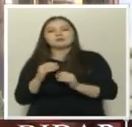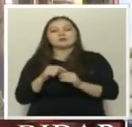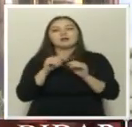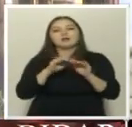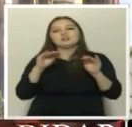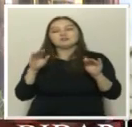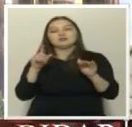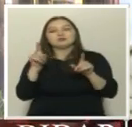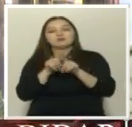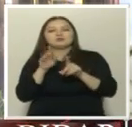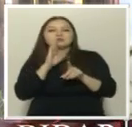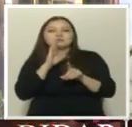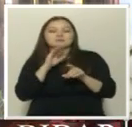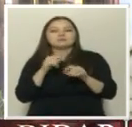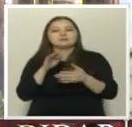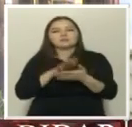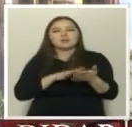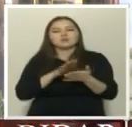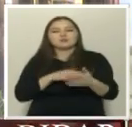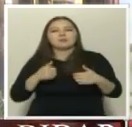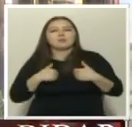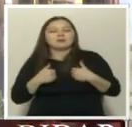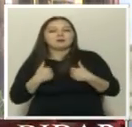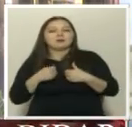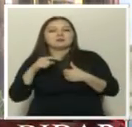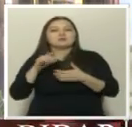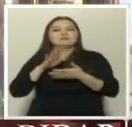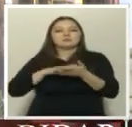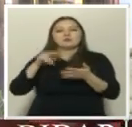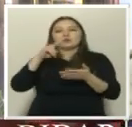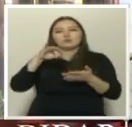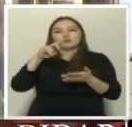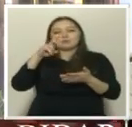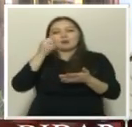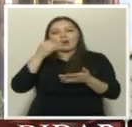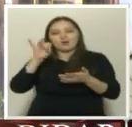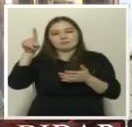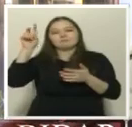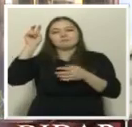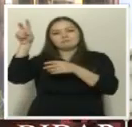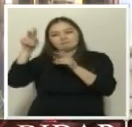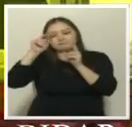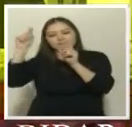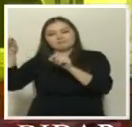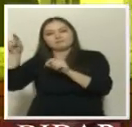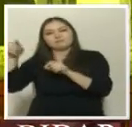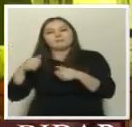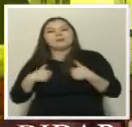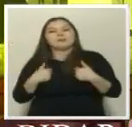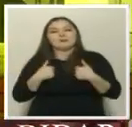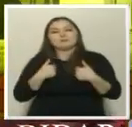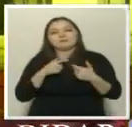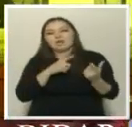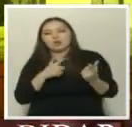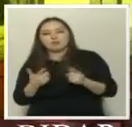ребенку. Сейчас мы будем готовиться к международному конкурсу, который пройдет в Дубае. Мы всей семьей поддерживаем Инкар. Городской